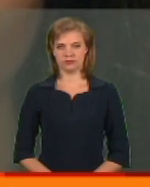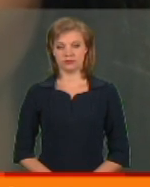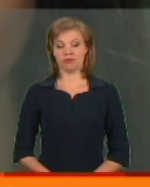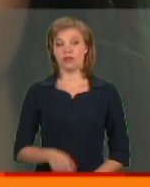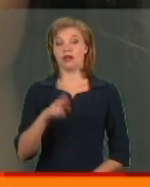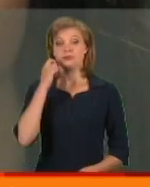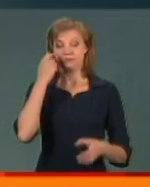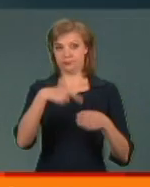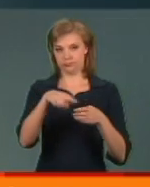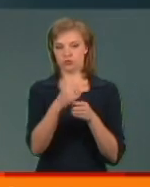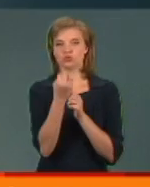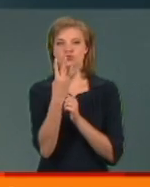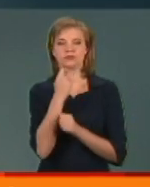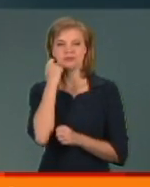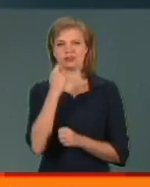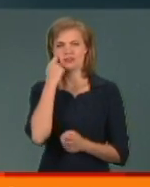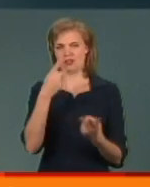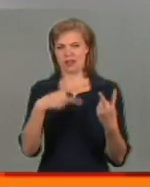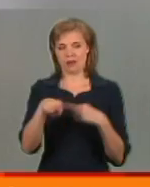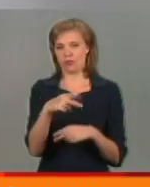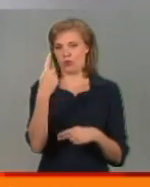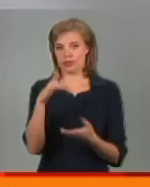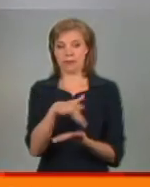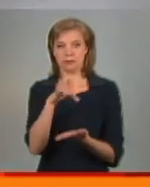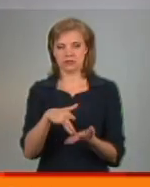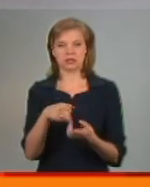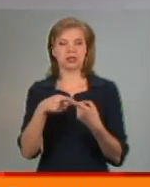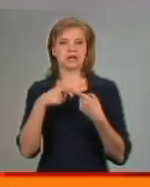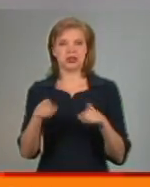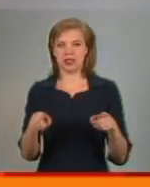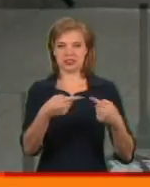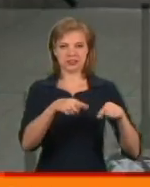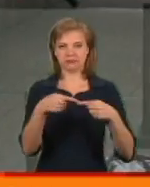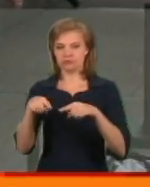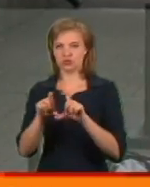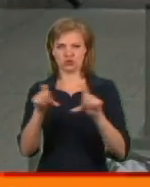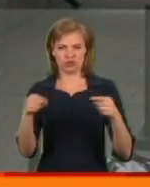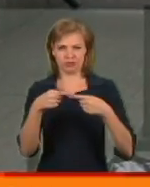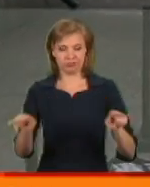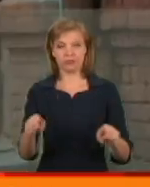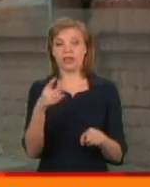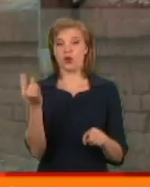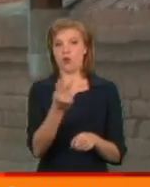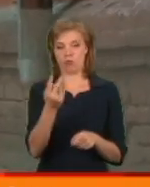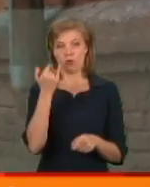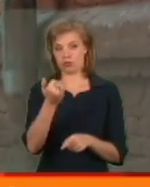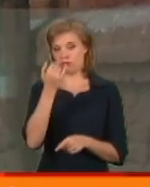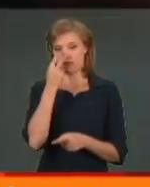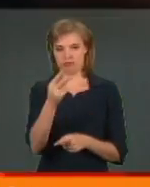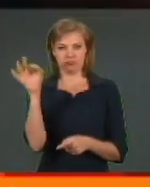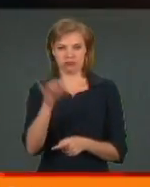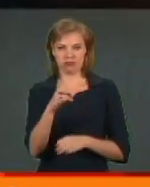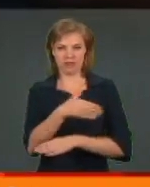Їм по 14. Одного віку, з одного міста, але з різних товариств і шкіл. Обох тепер упізнають на